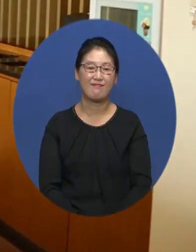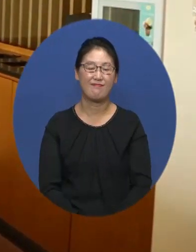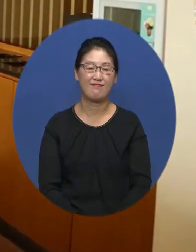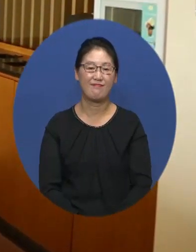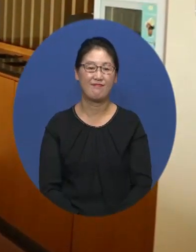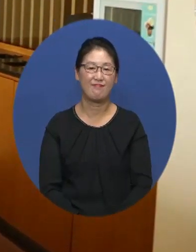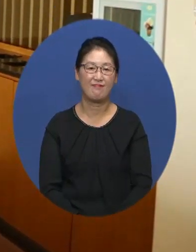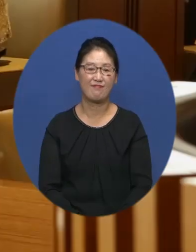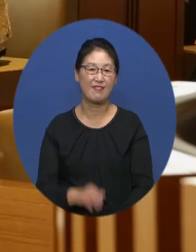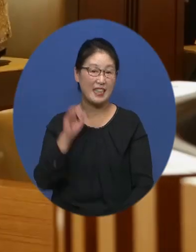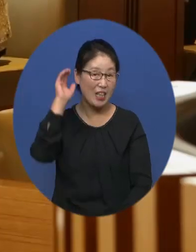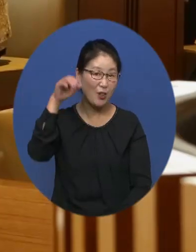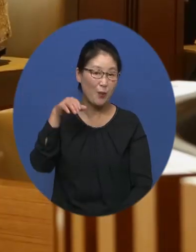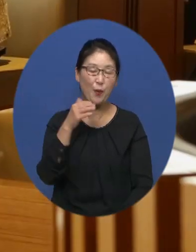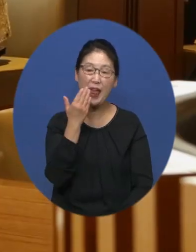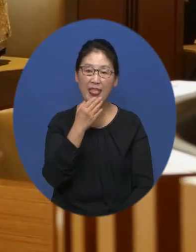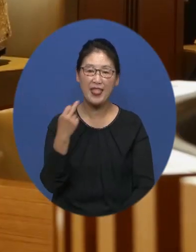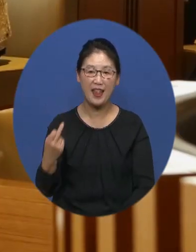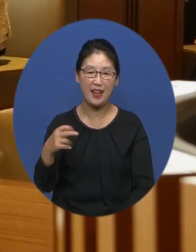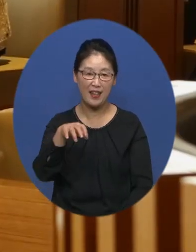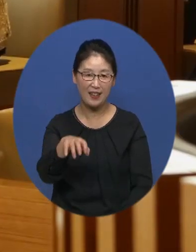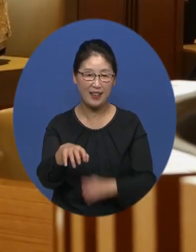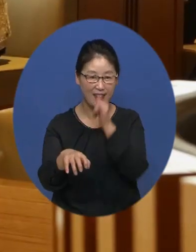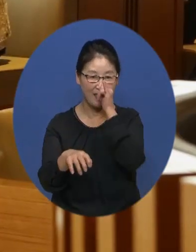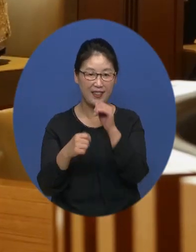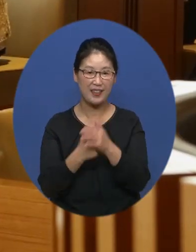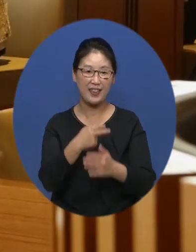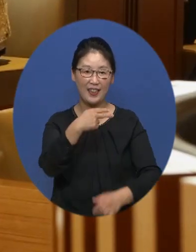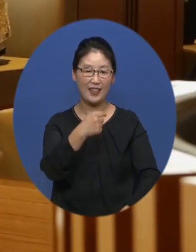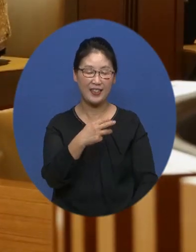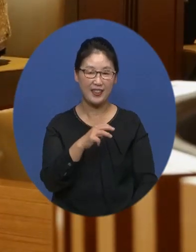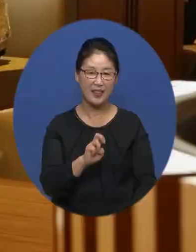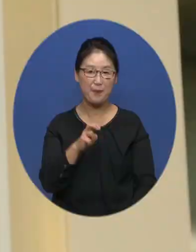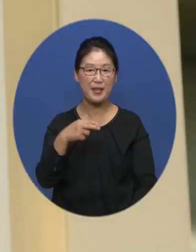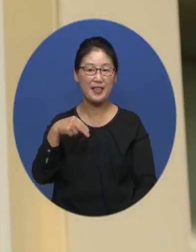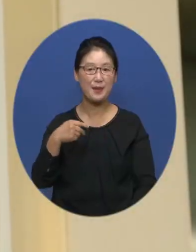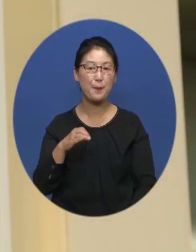이곳은 영등포구 당산에 위치한 드림스페이스 1호점.